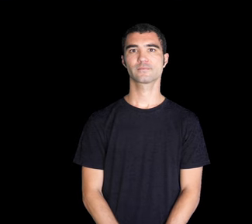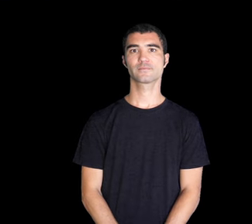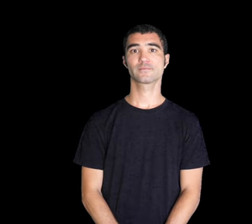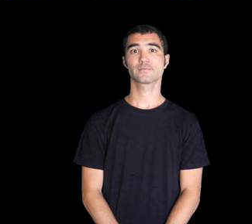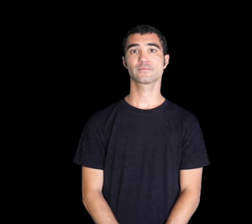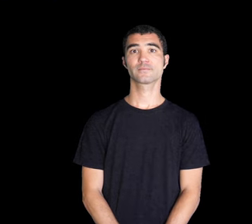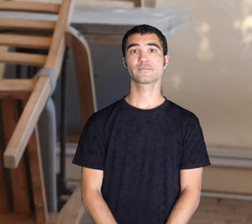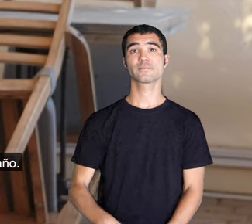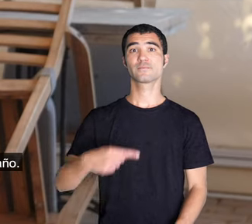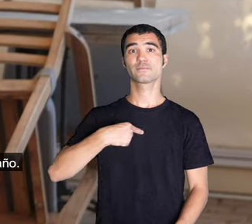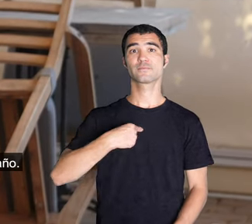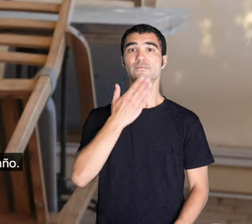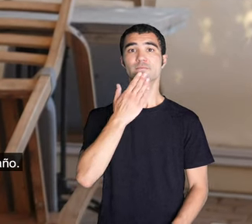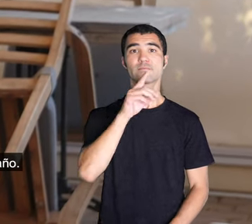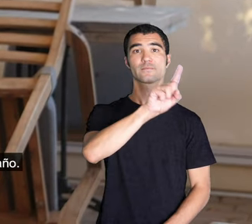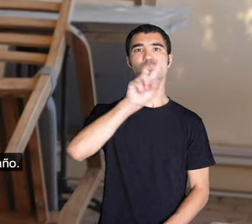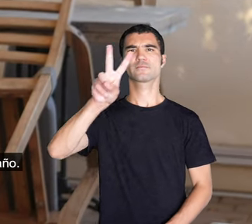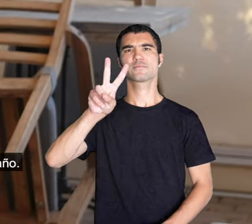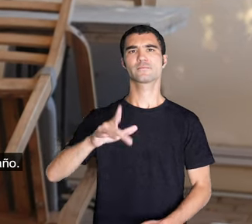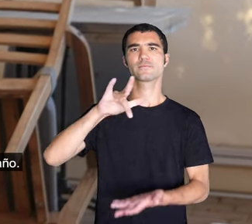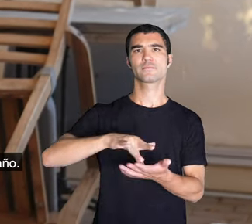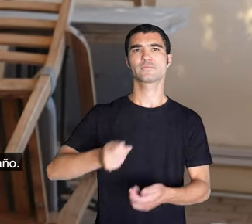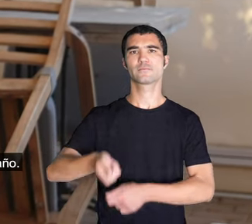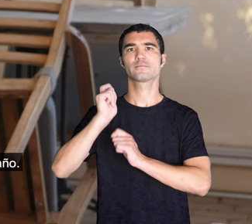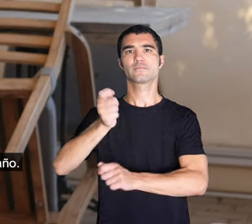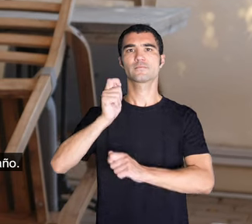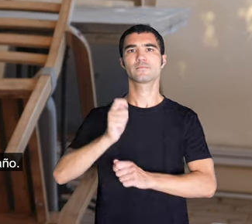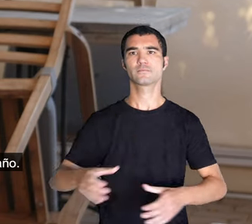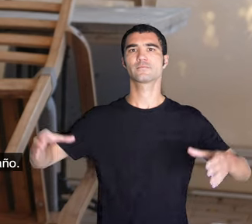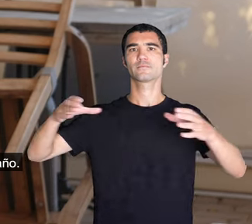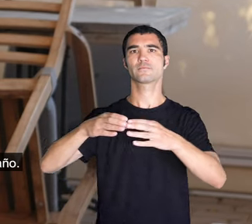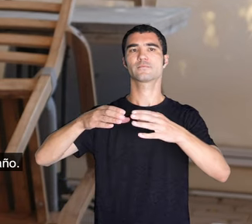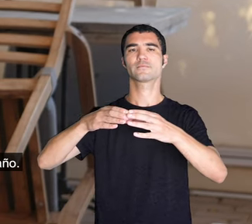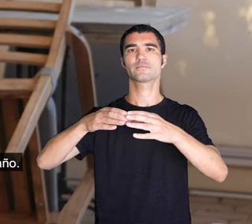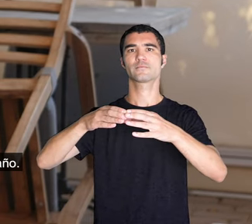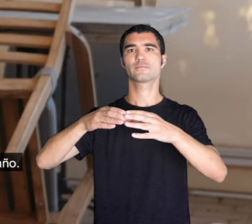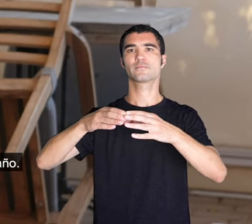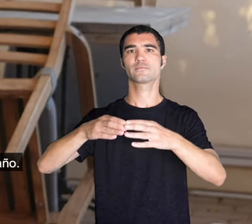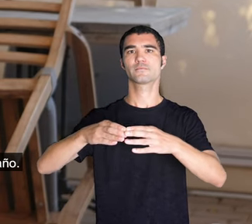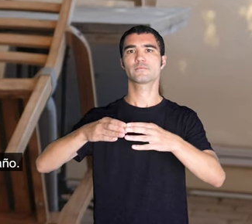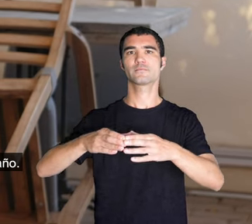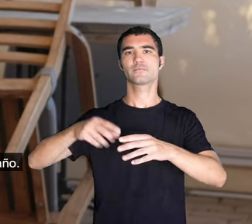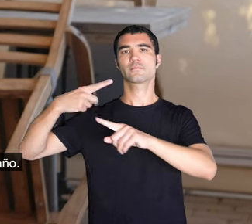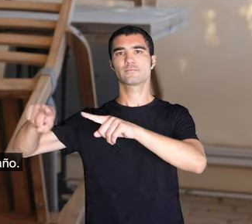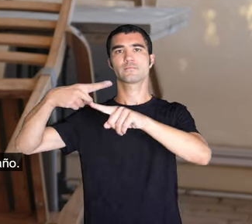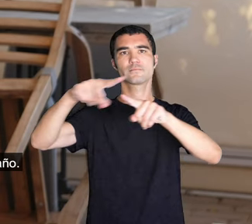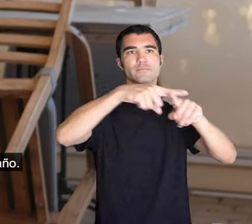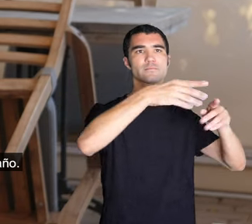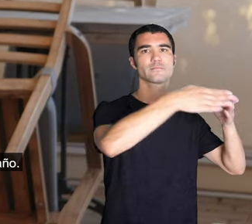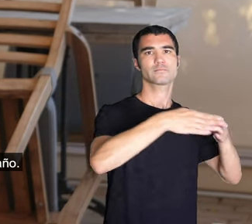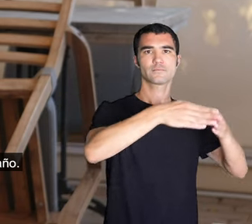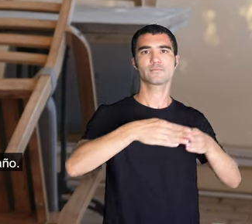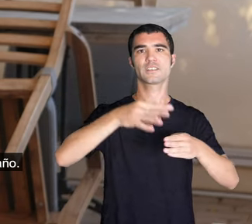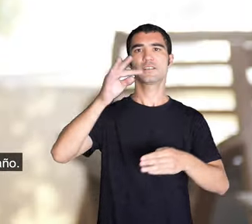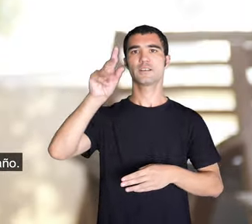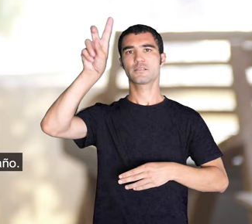És que tenia 12 anys. Vaig pescar. Amb el Feixé. Amb el Tino. Amb el Tino